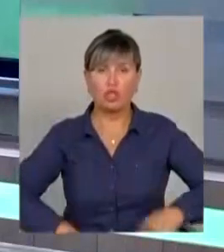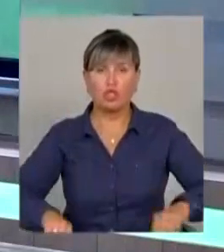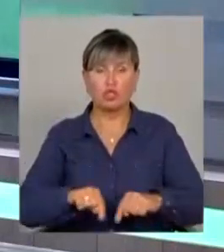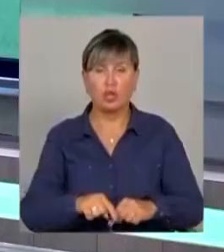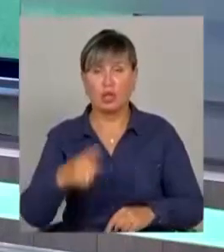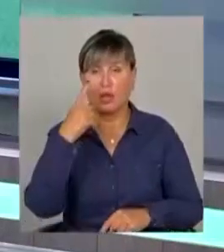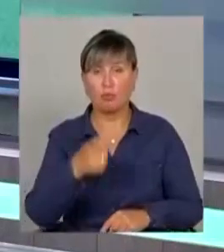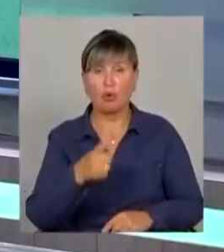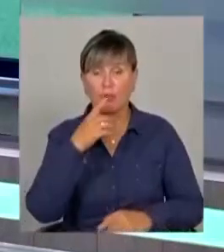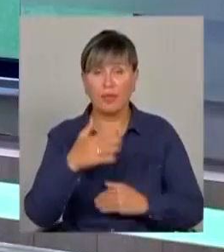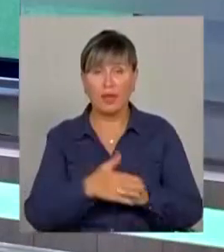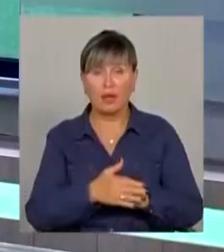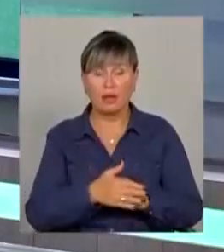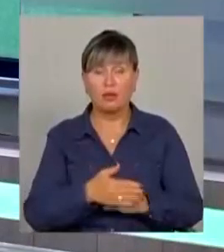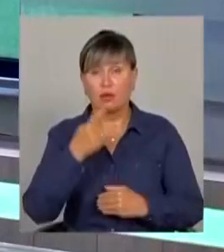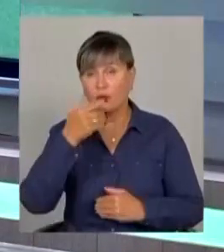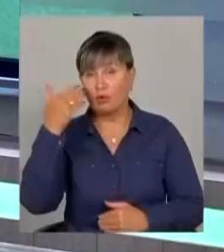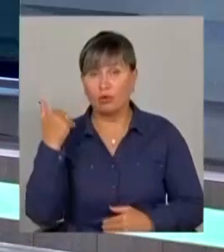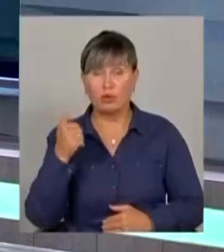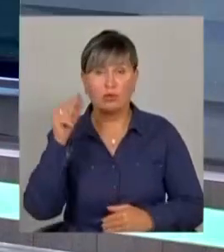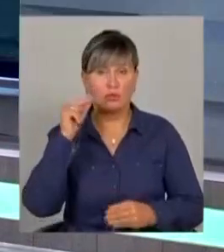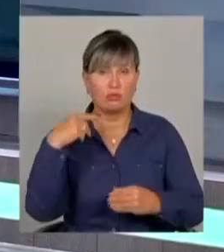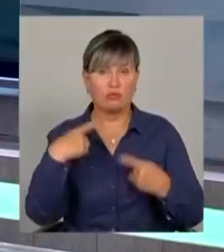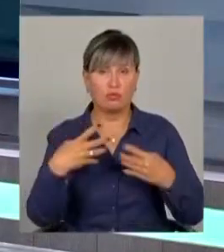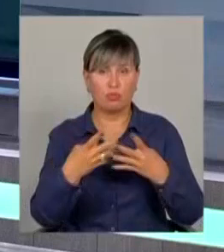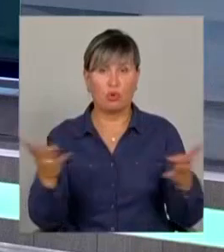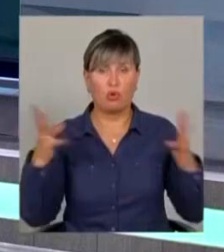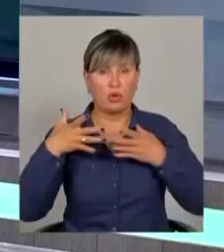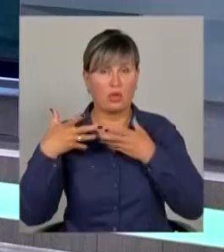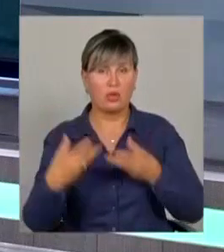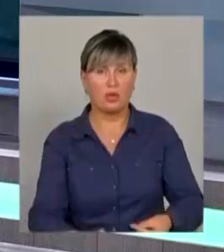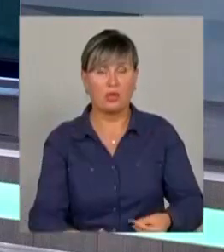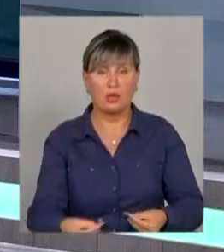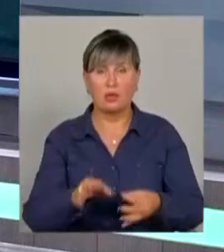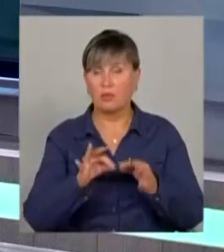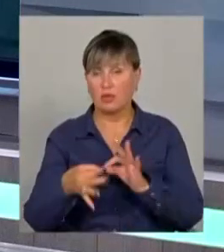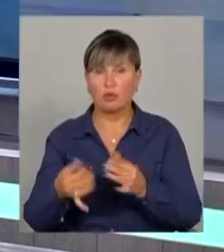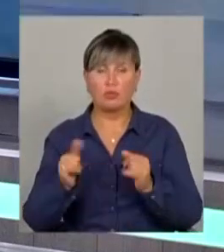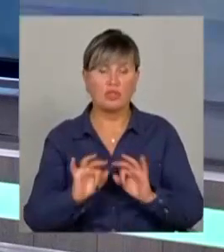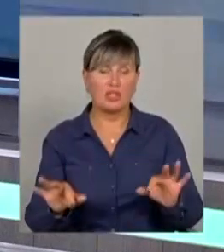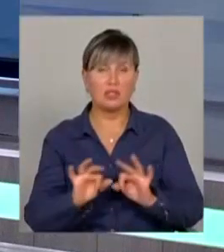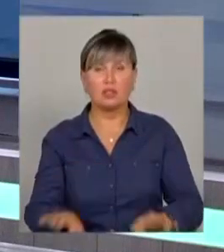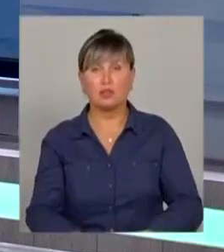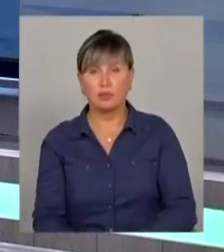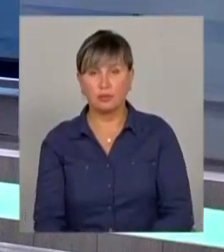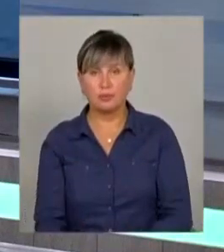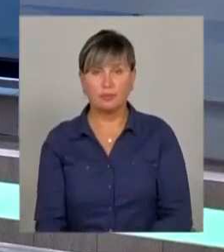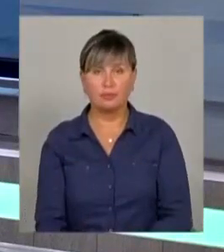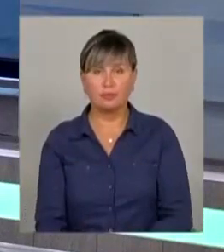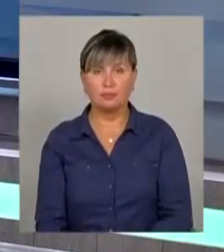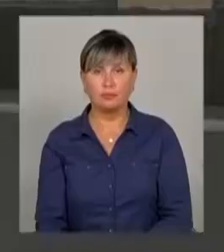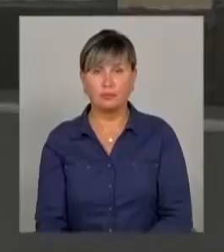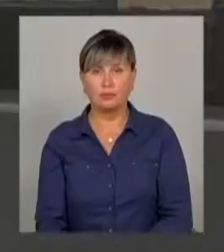напомню накануне учащегося насмерть придавили футбольные ворота хронология происшествия в репортаже миральджановой